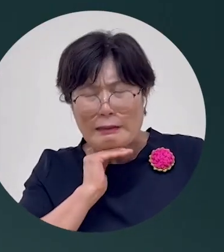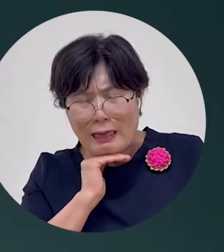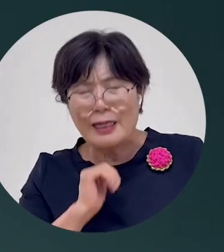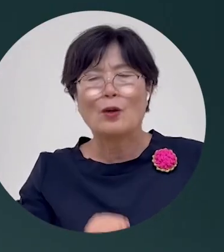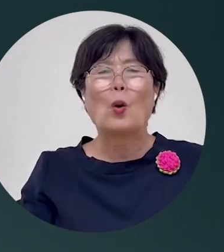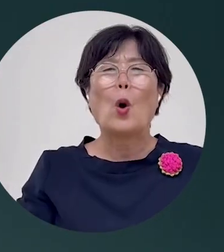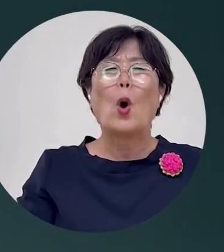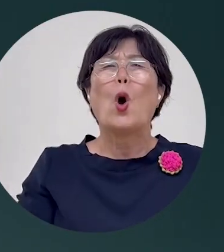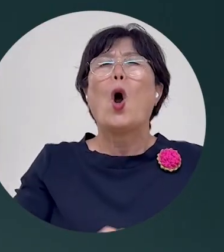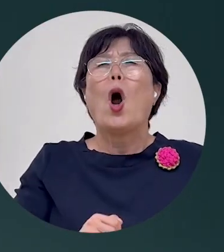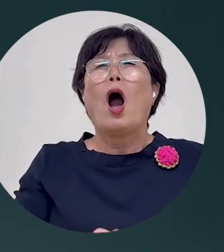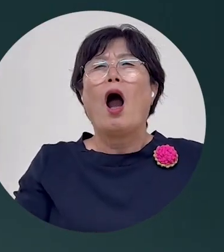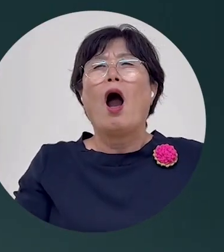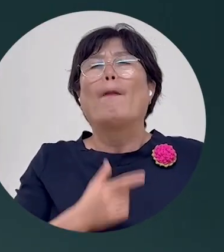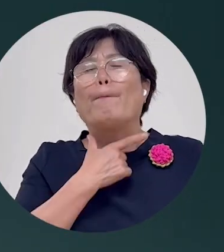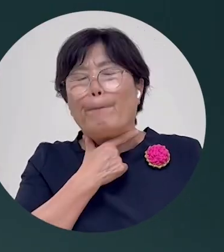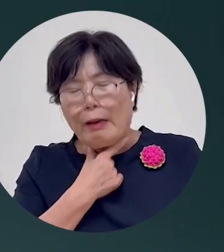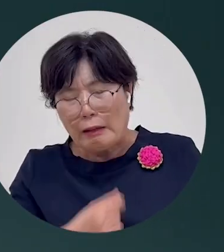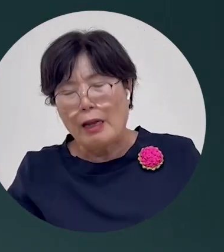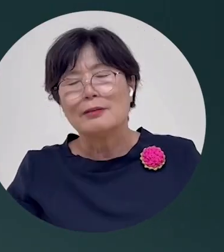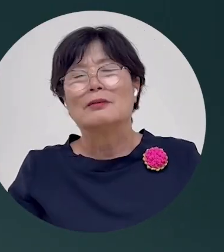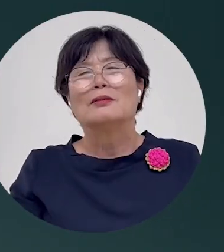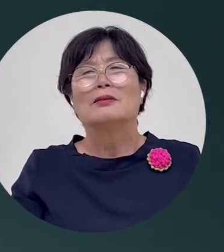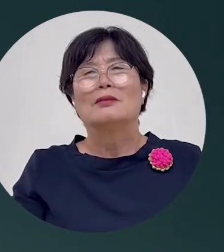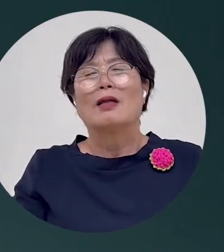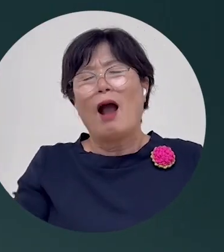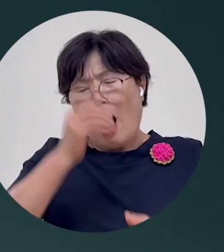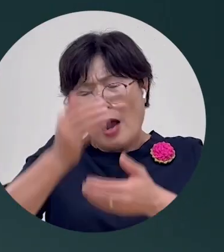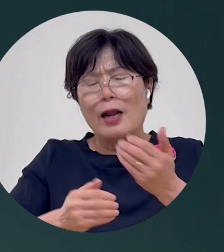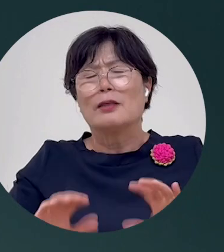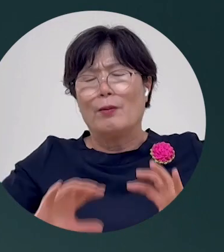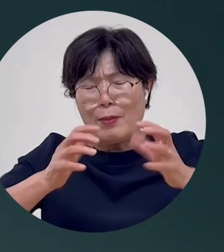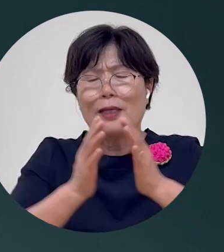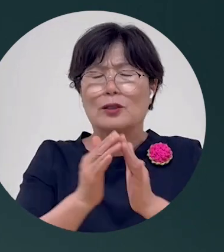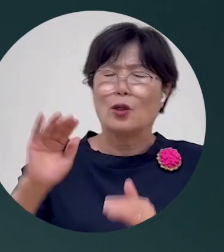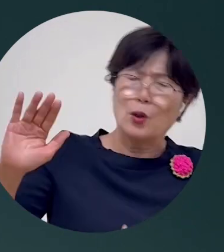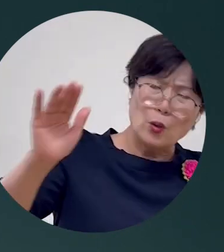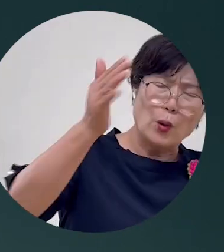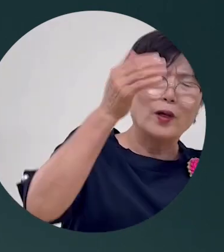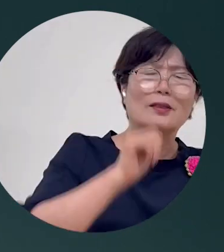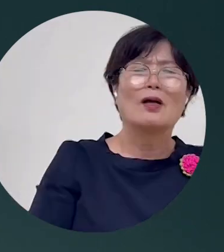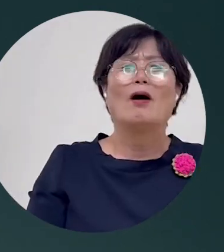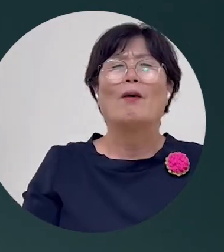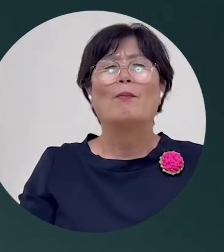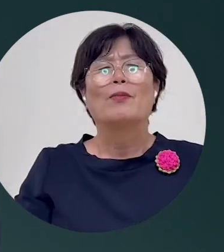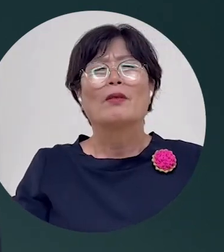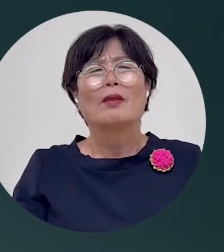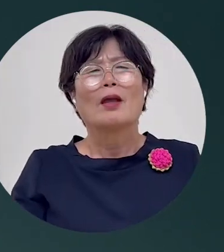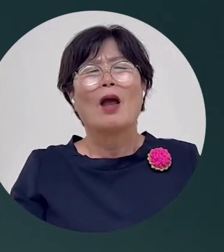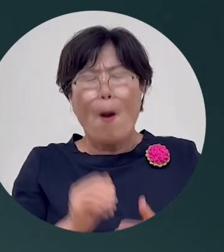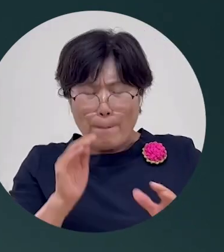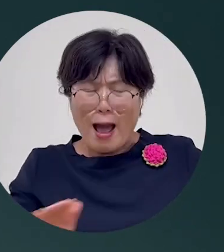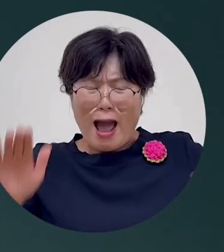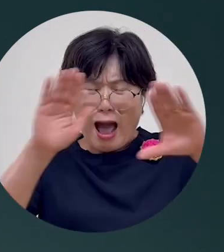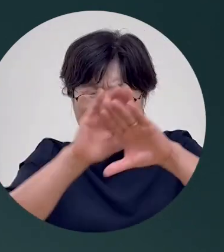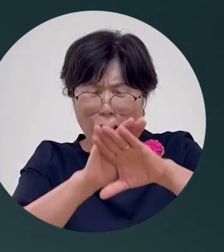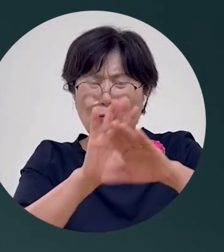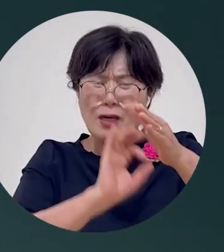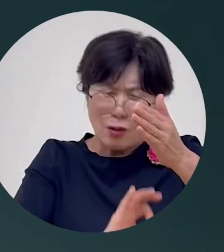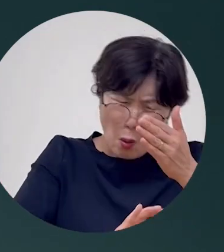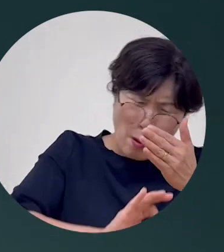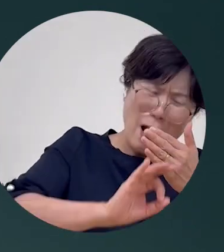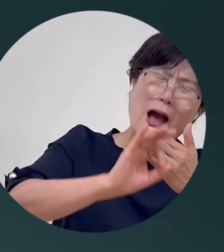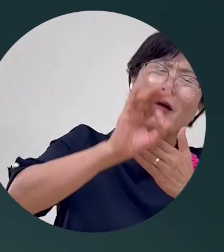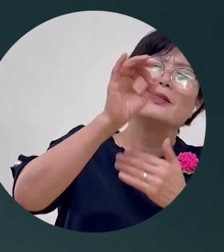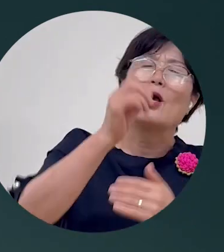기다리고 바라는 하나님의 백성들이 되어가지고요, 오늘 말씀에 보니까 밤을 꼬박 세운